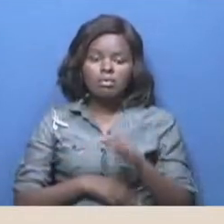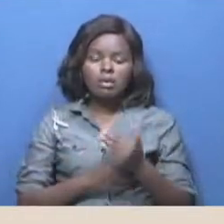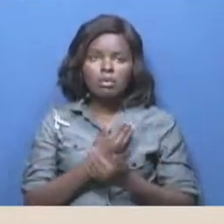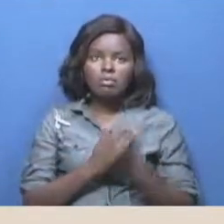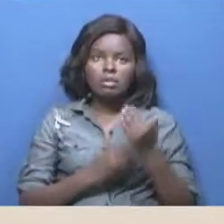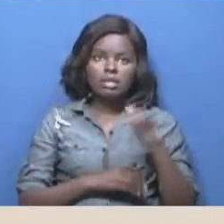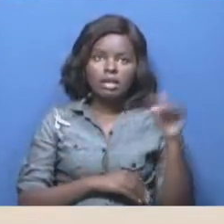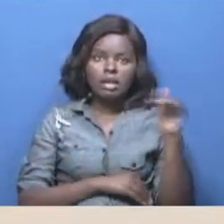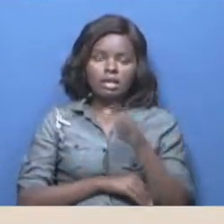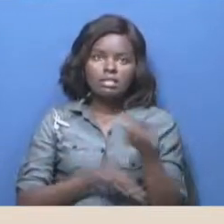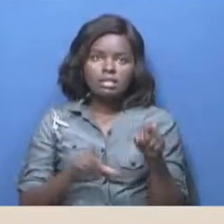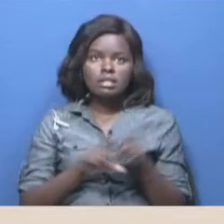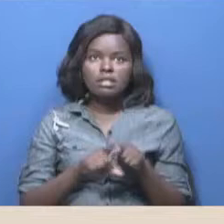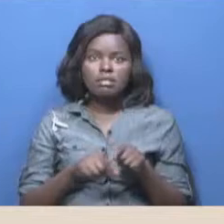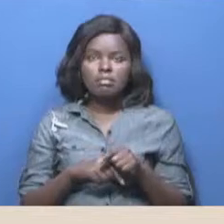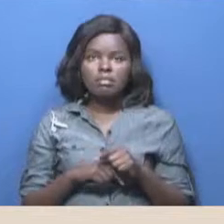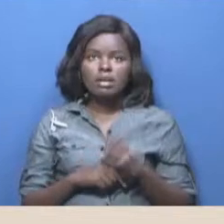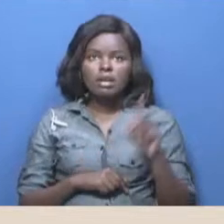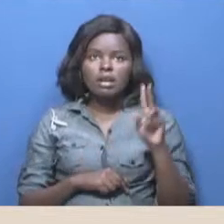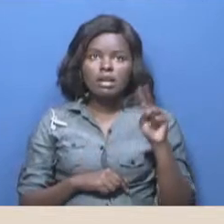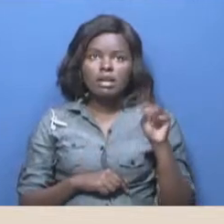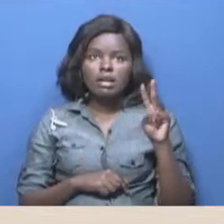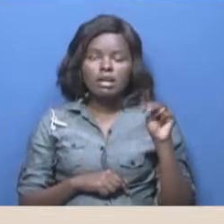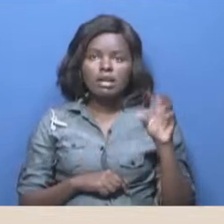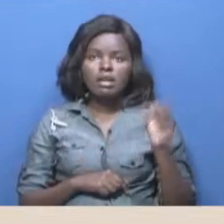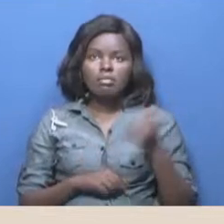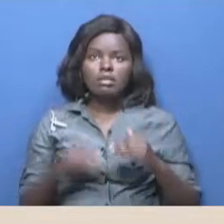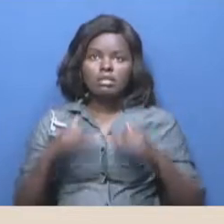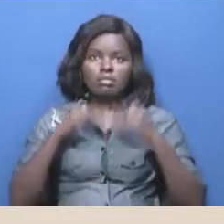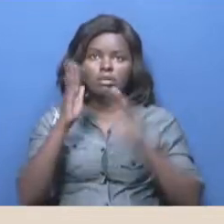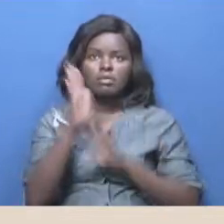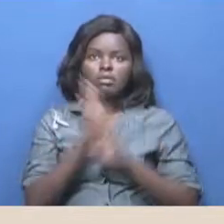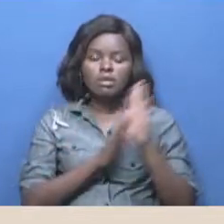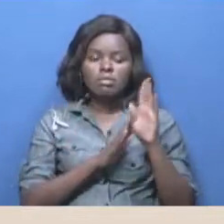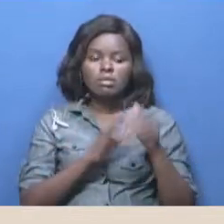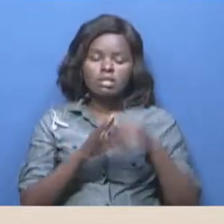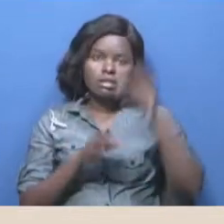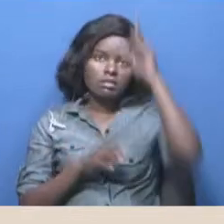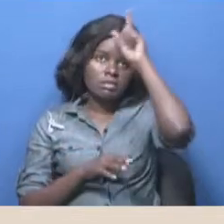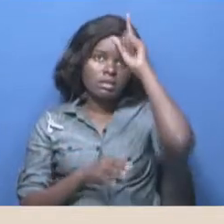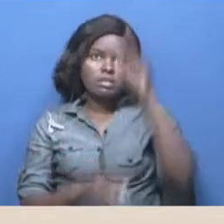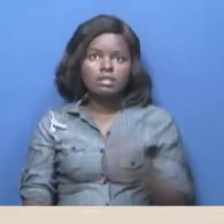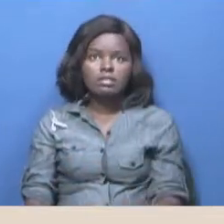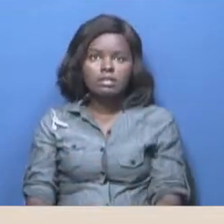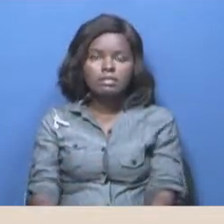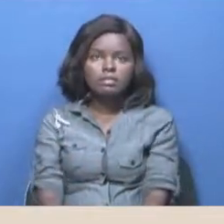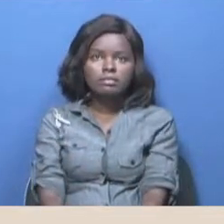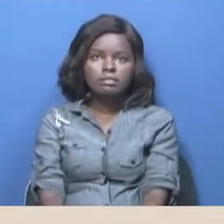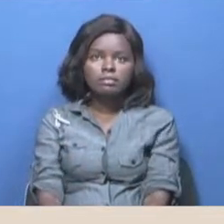kuria ruhonge rwa utungata wa Nairobi kugacirithia uthii wa na mbere nginyagia icagi-ini.